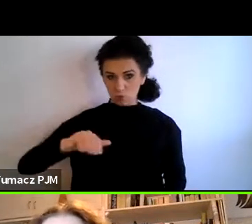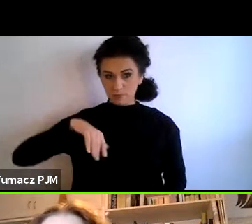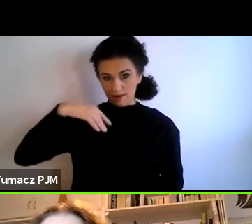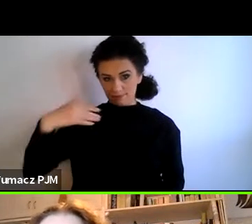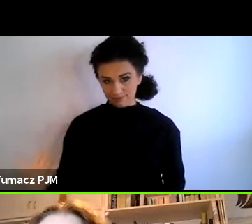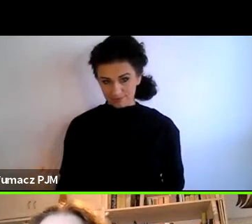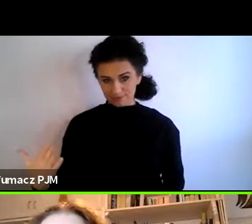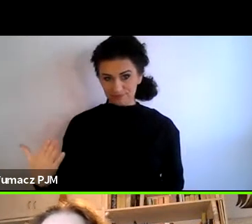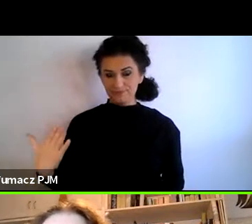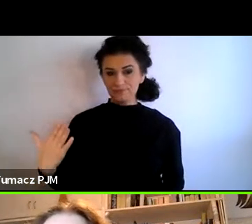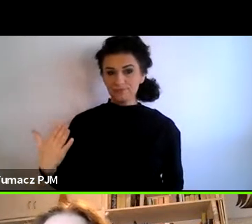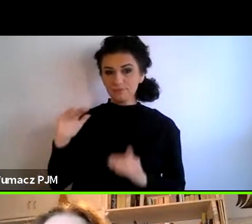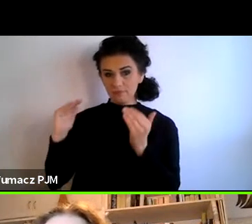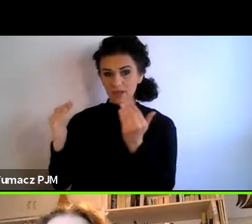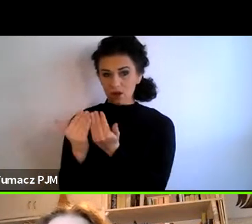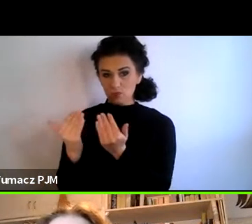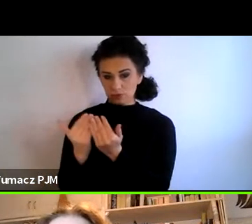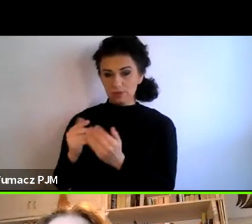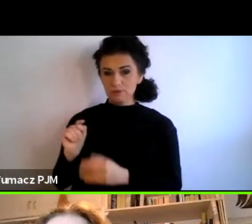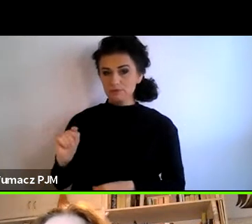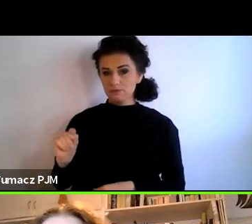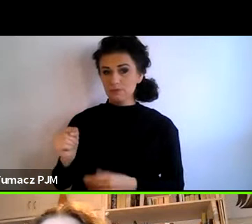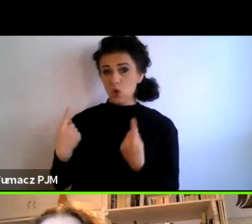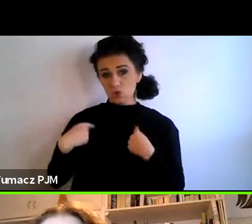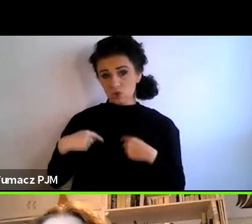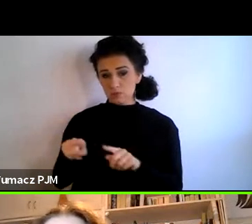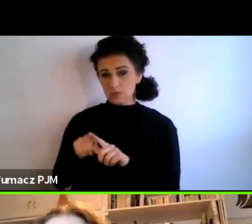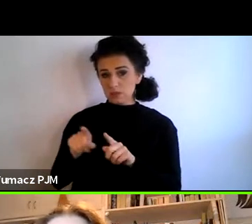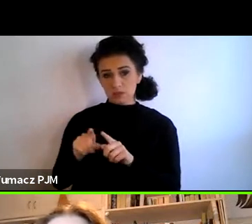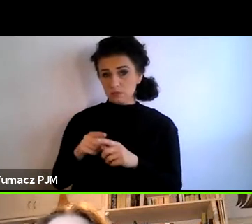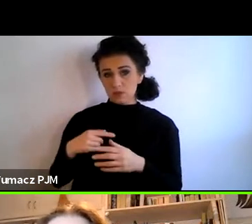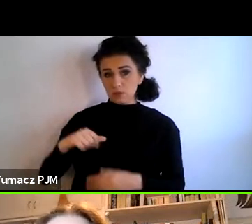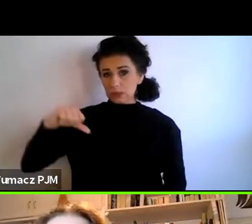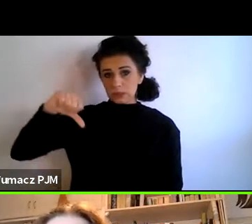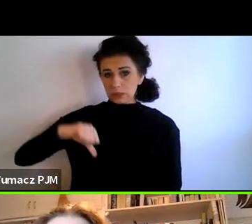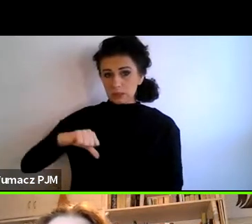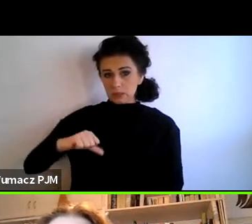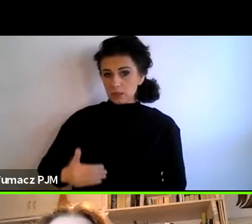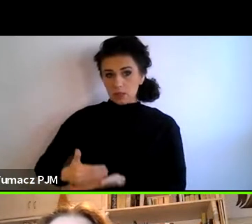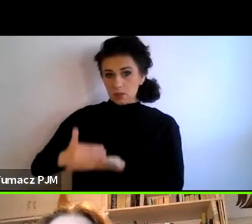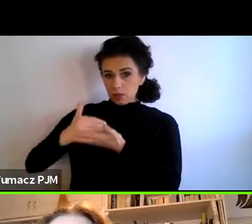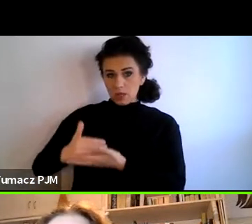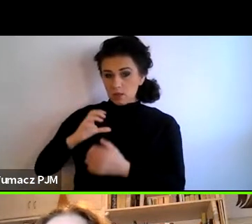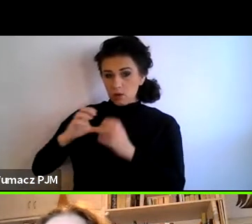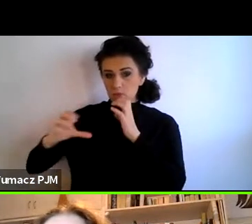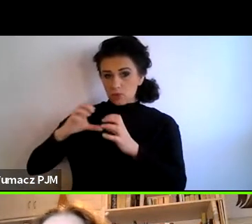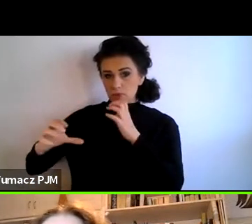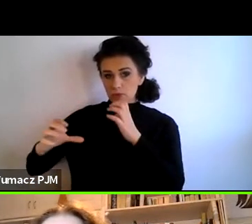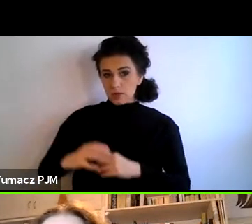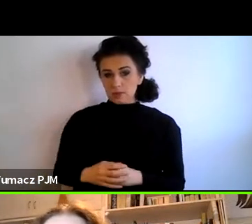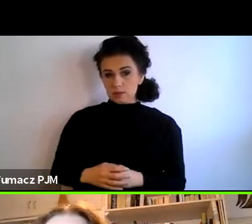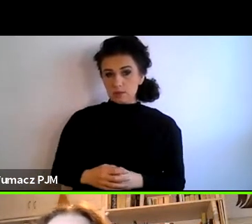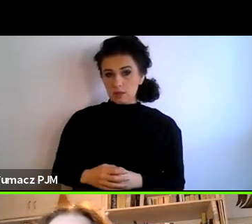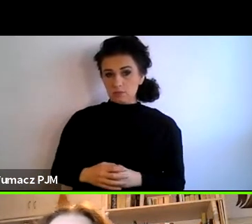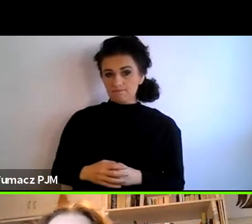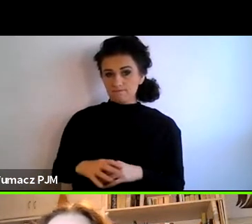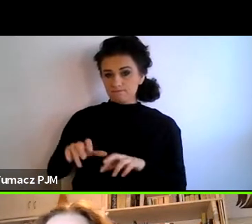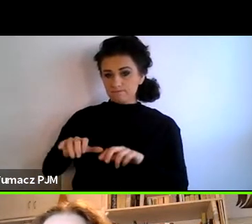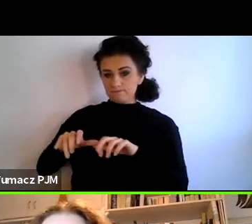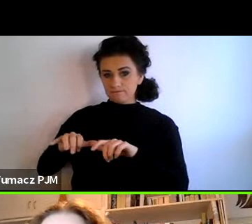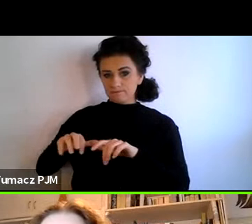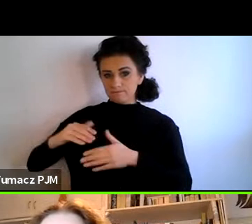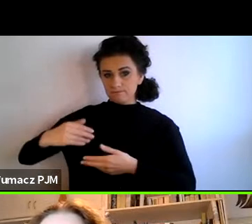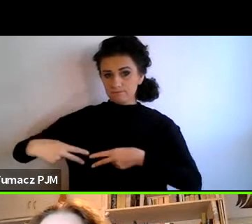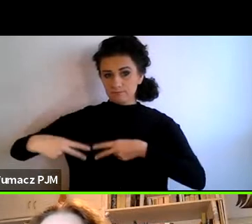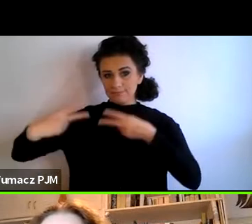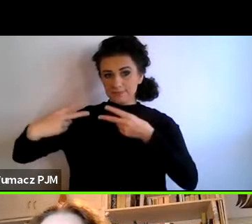tego właśnie spektrum autyzmu. Mamy osoby, które bardzo źle sobie radzą z taką komunikacją drogą elektroniczną, która